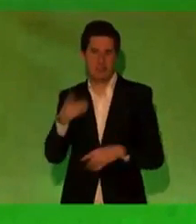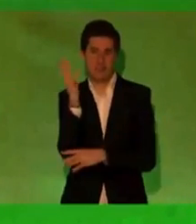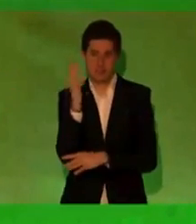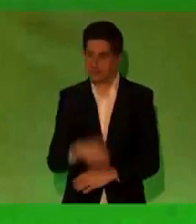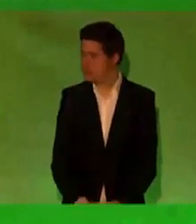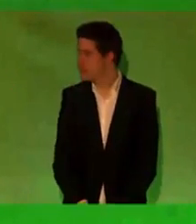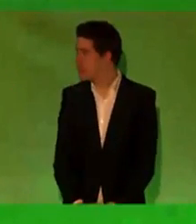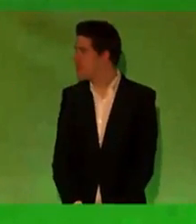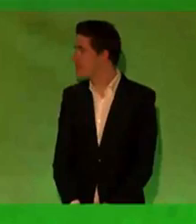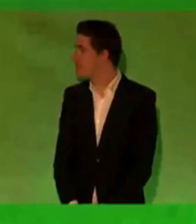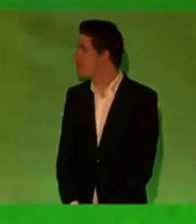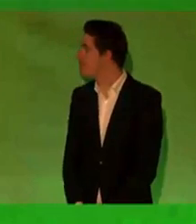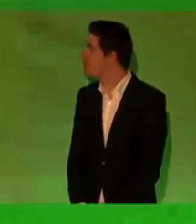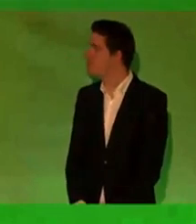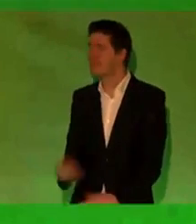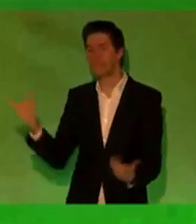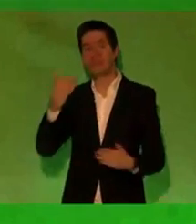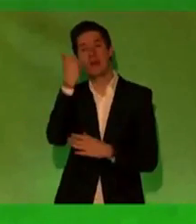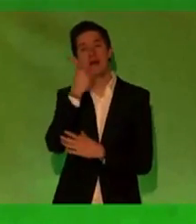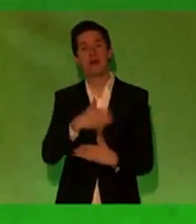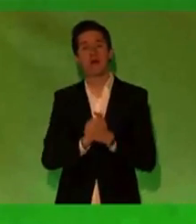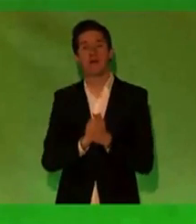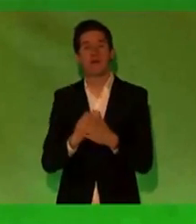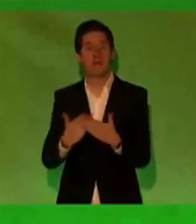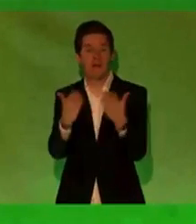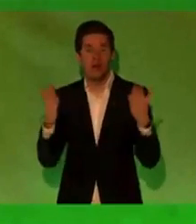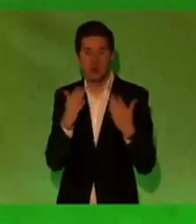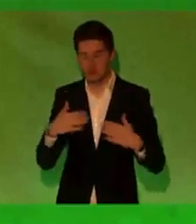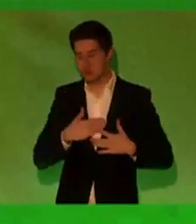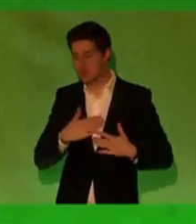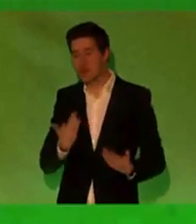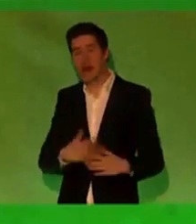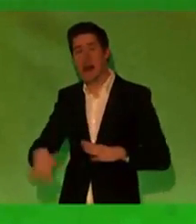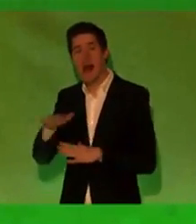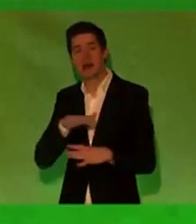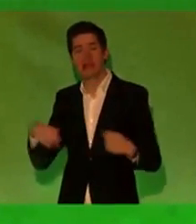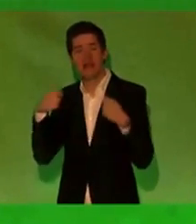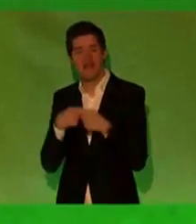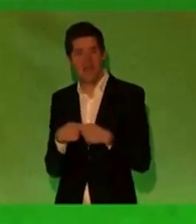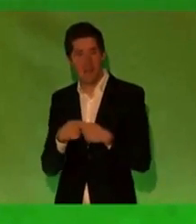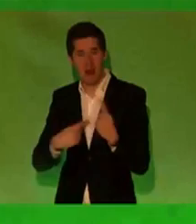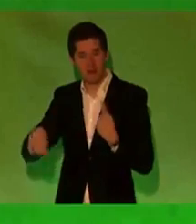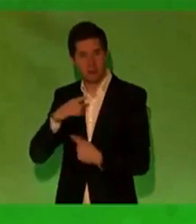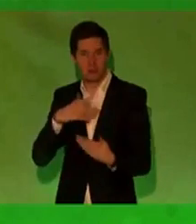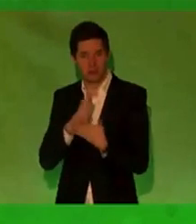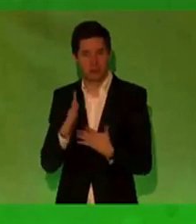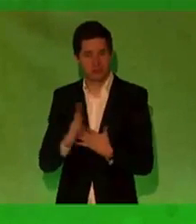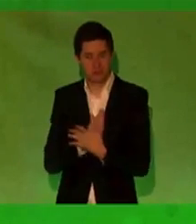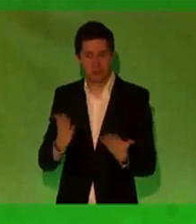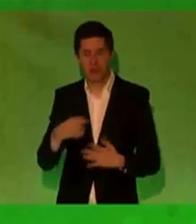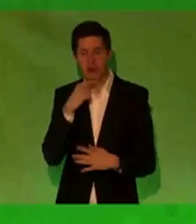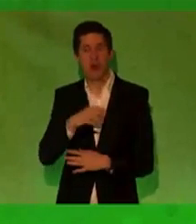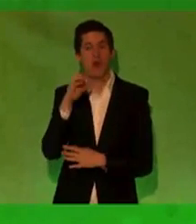Ja, liebe Freundinnen und Freunde, auch unser Landesverband und wir alle sagen, dass die Zahl der Fahrgäste